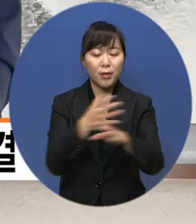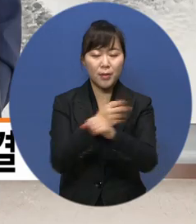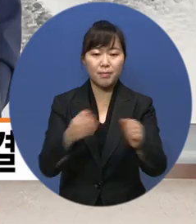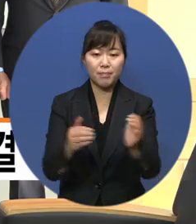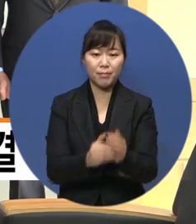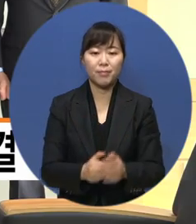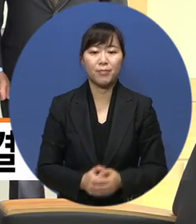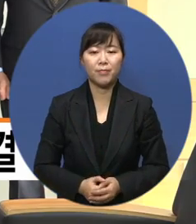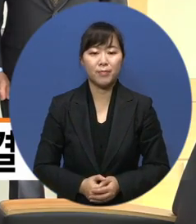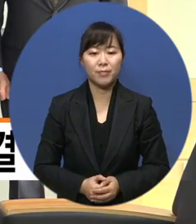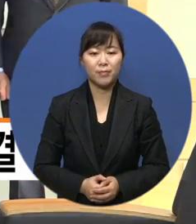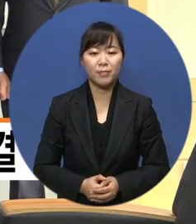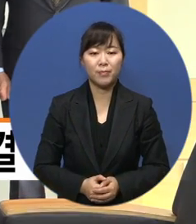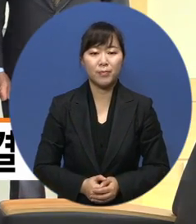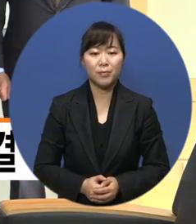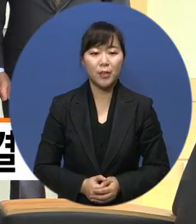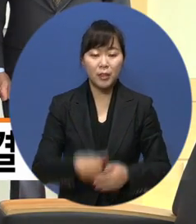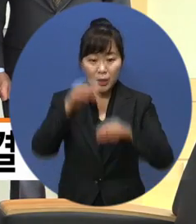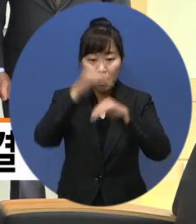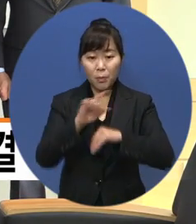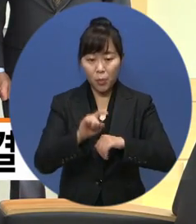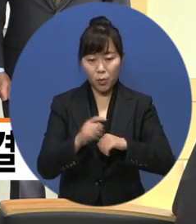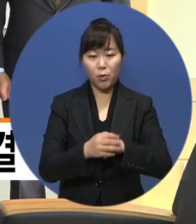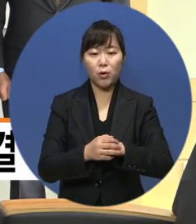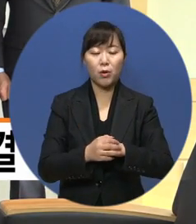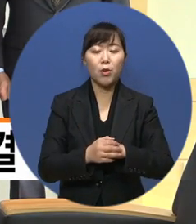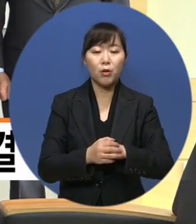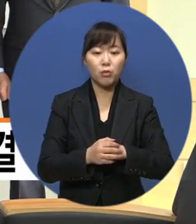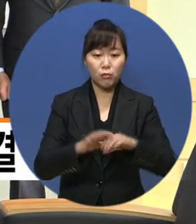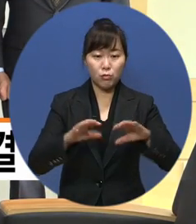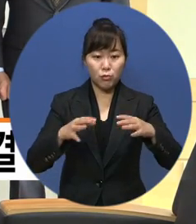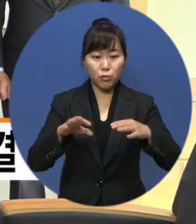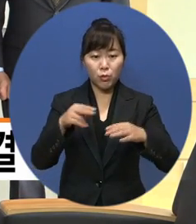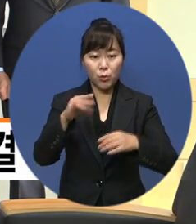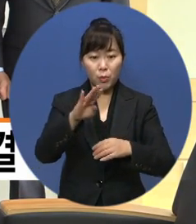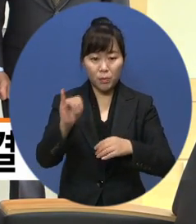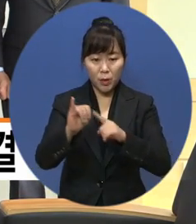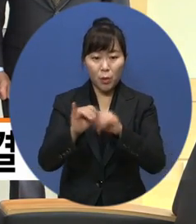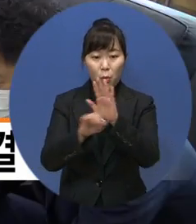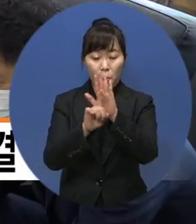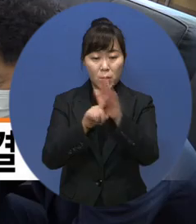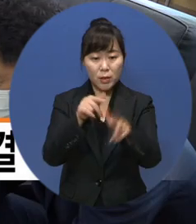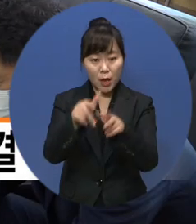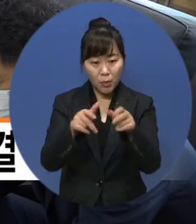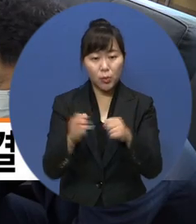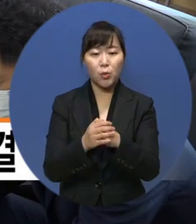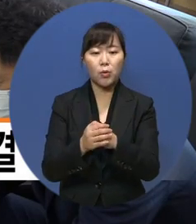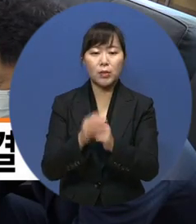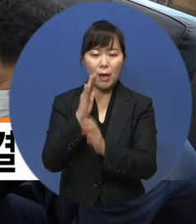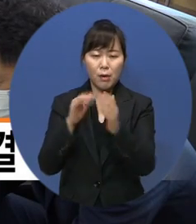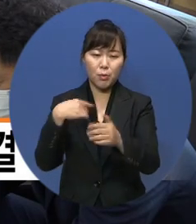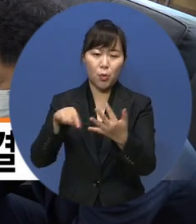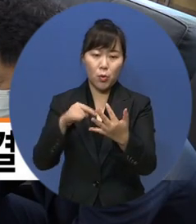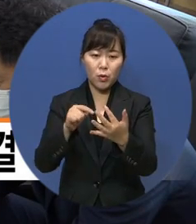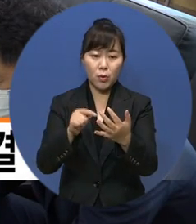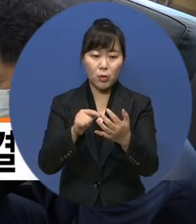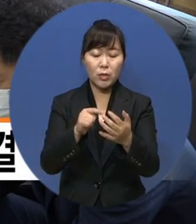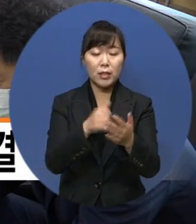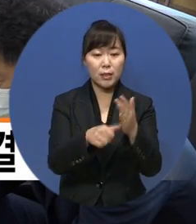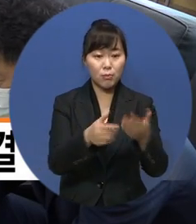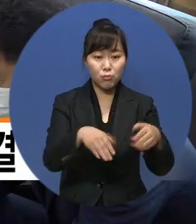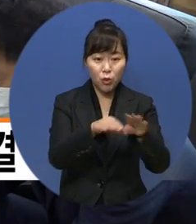체결했습니다. 주요 협약 내용은 국도비 공모사업 공동신청과 산림교육시설물과 프로그램